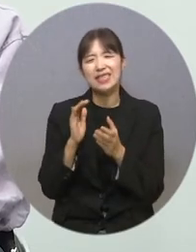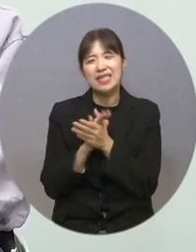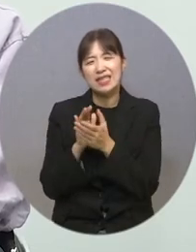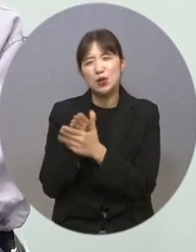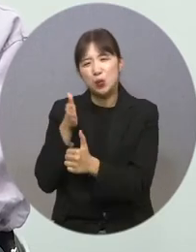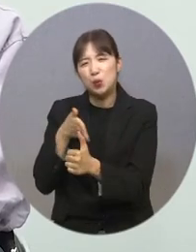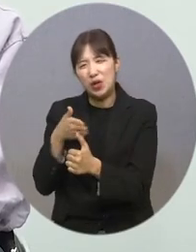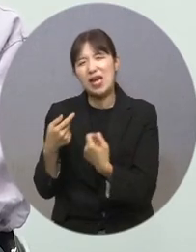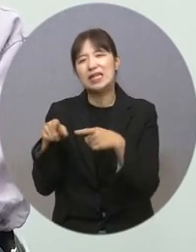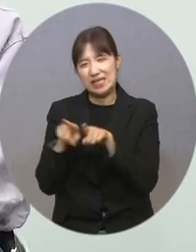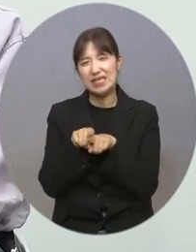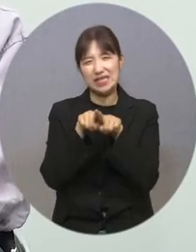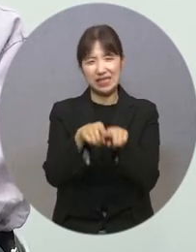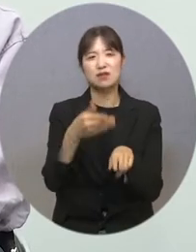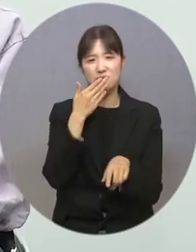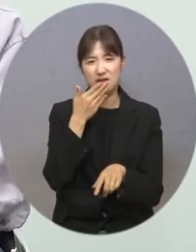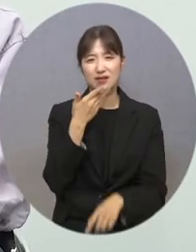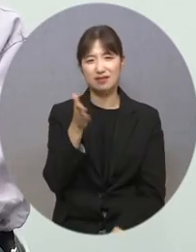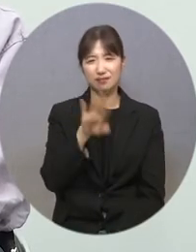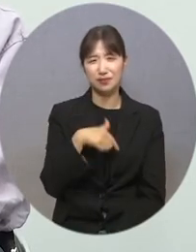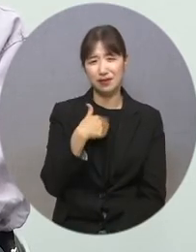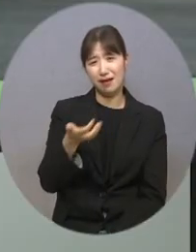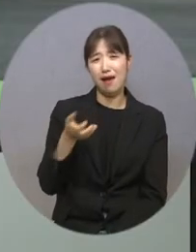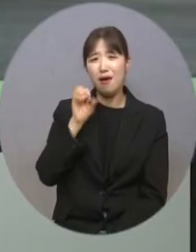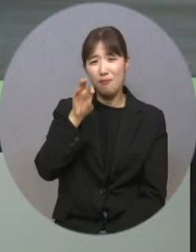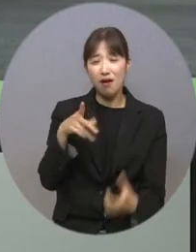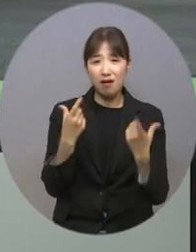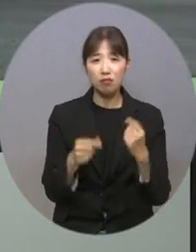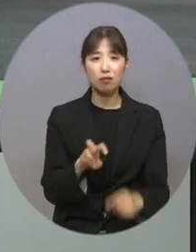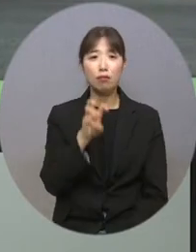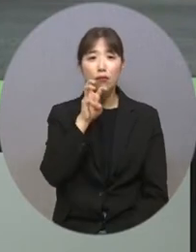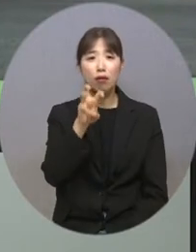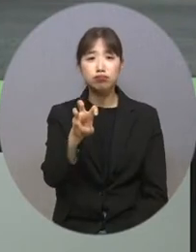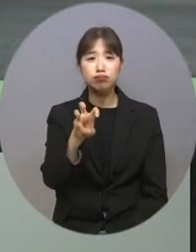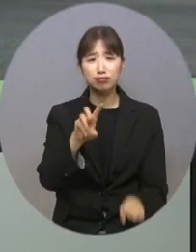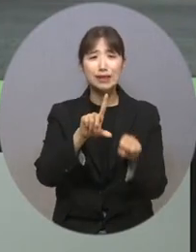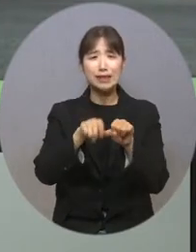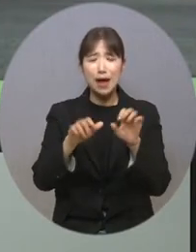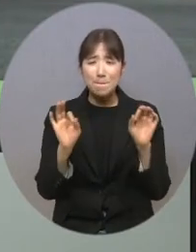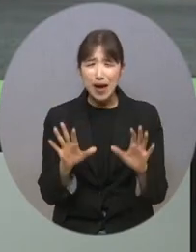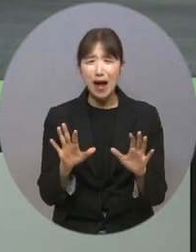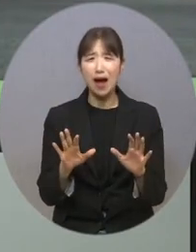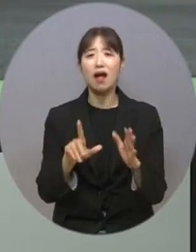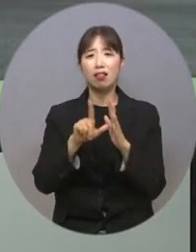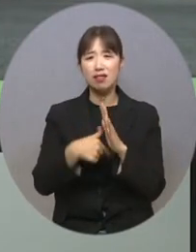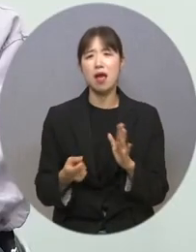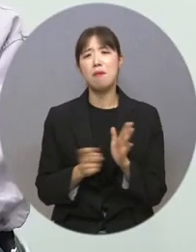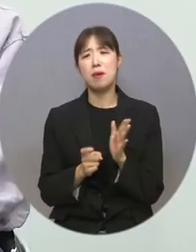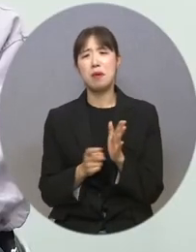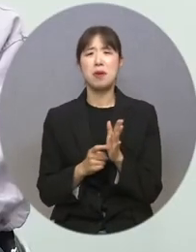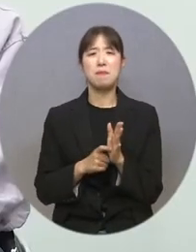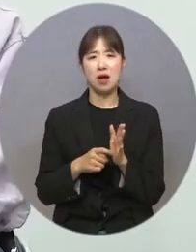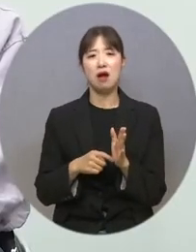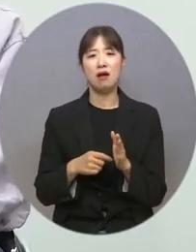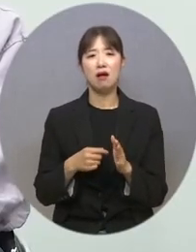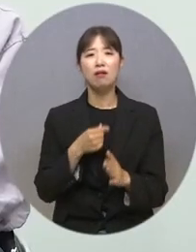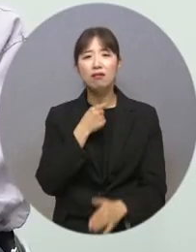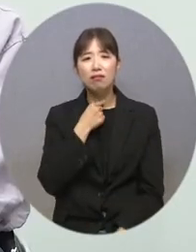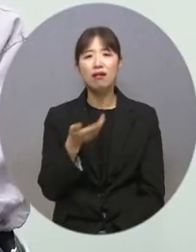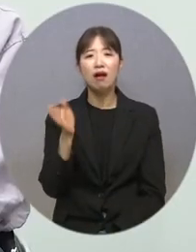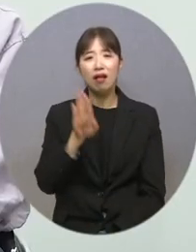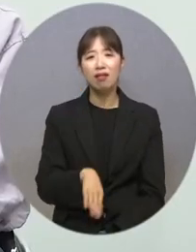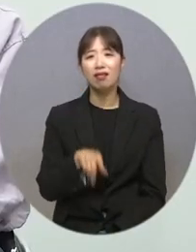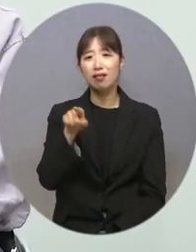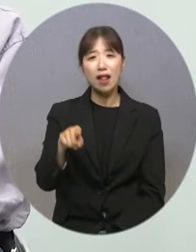이러는데 솔직히 제가 방금 말씀드렸던 경우는 30분이 다 이렇게 시간 빨리 나올 때 빨리 해야 되니 학식이 추진 등 그